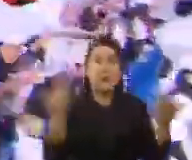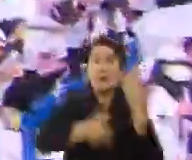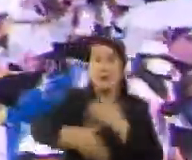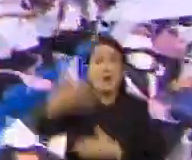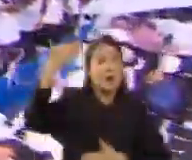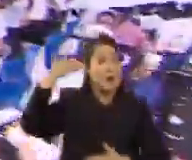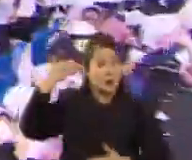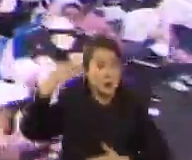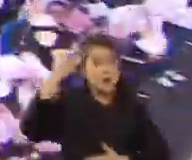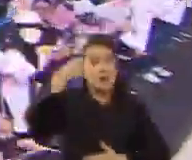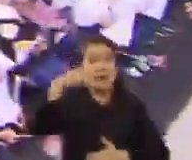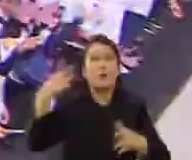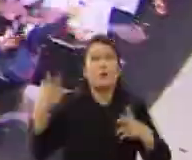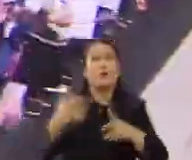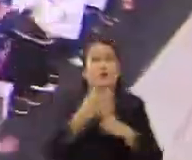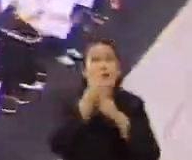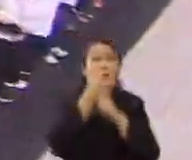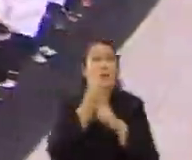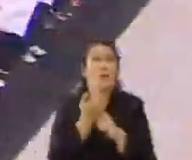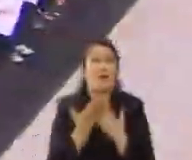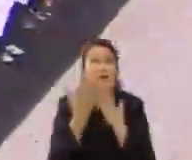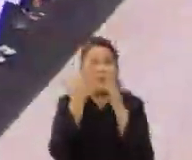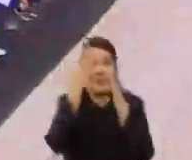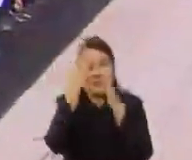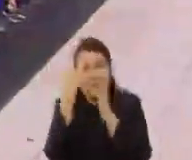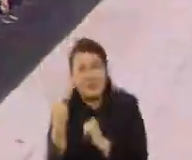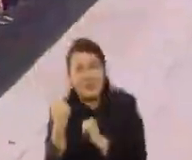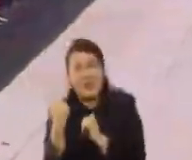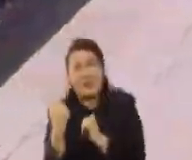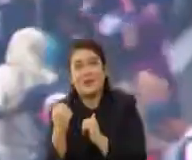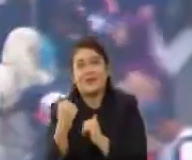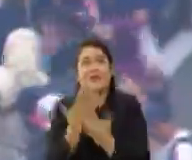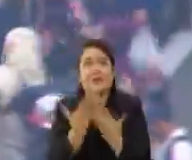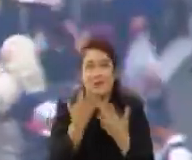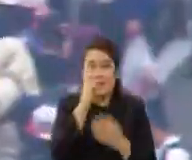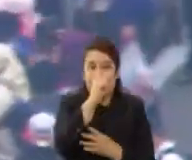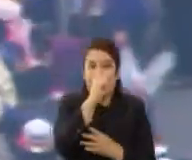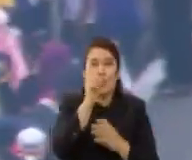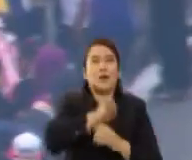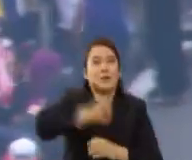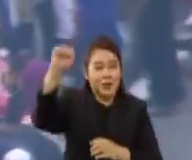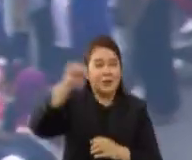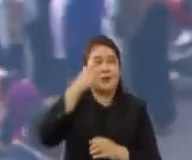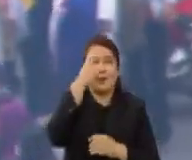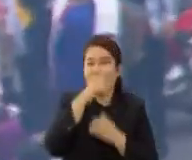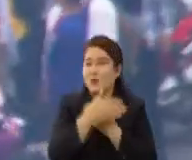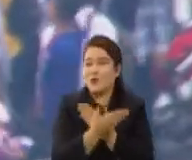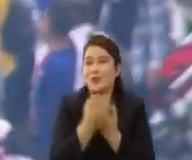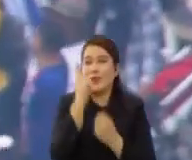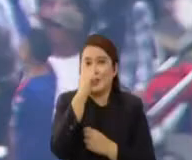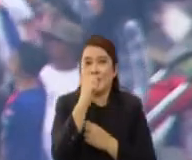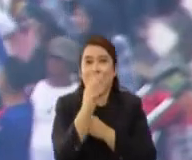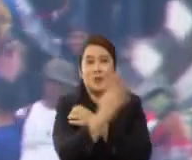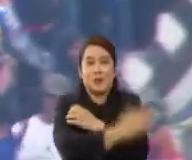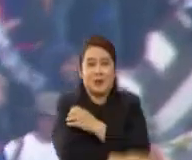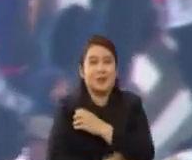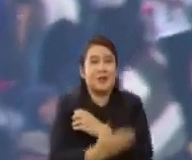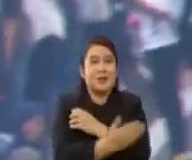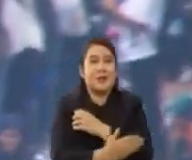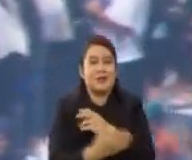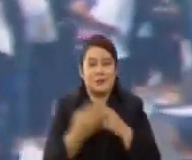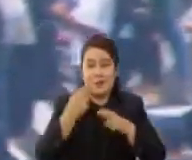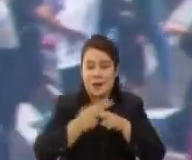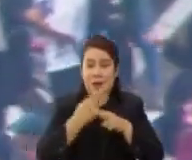terdahulu demi mencapai hasrat dan impian sebuah kemerdekaan untuk sebuah negara bernama